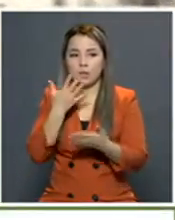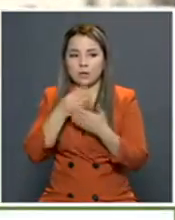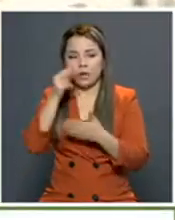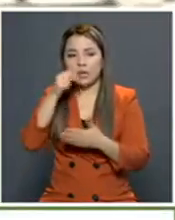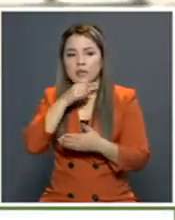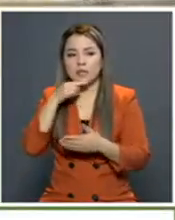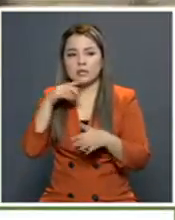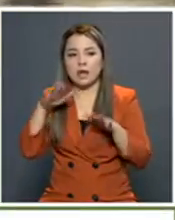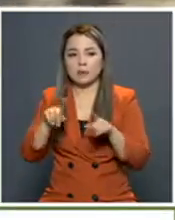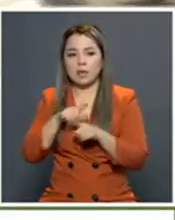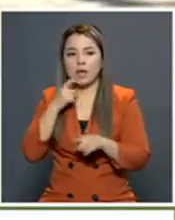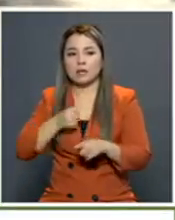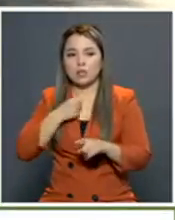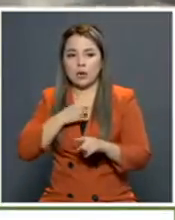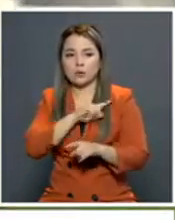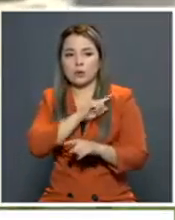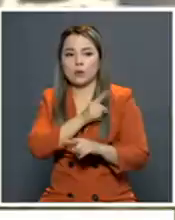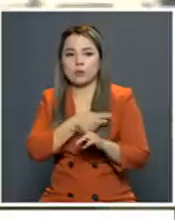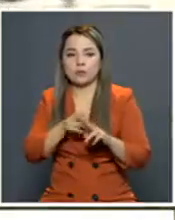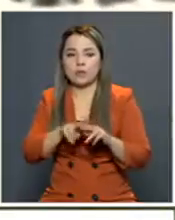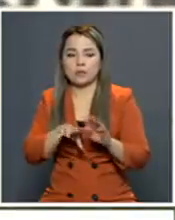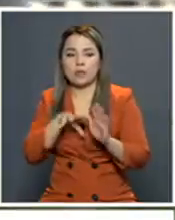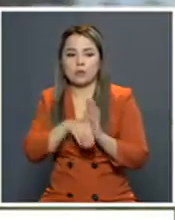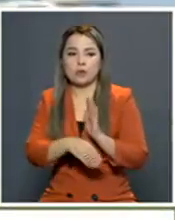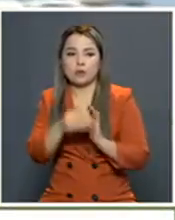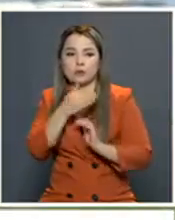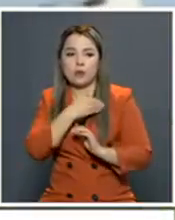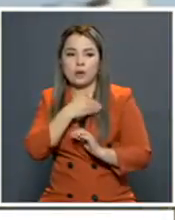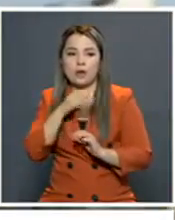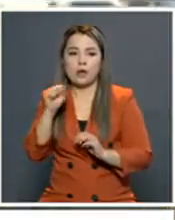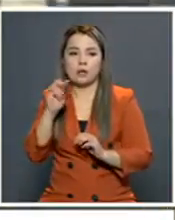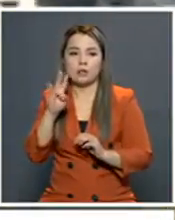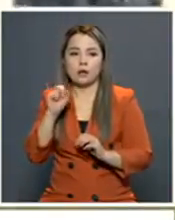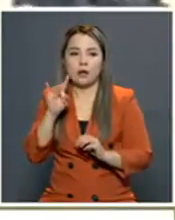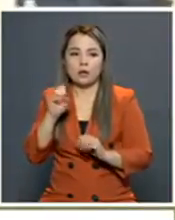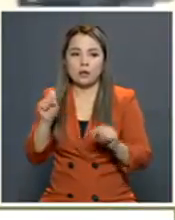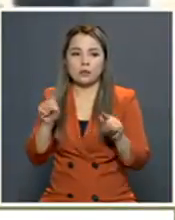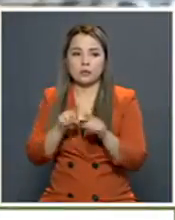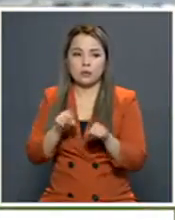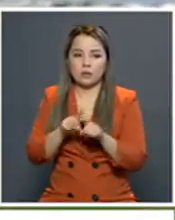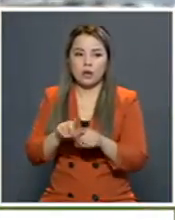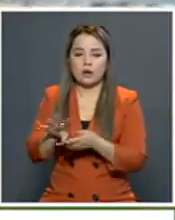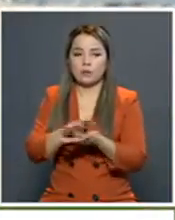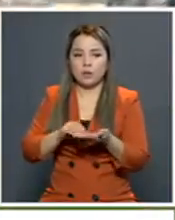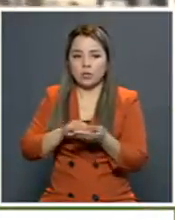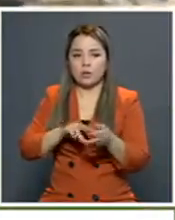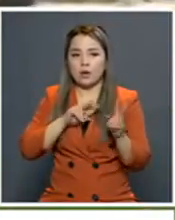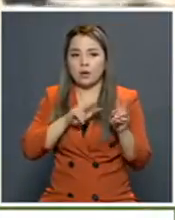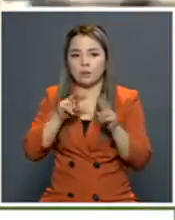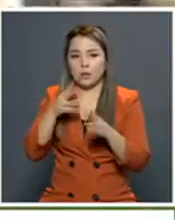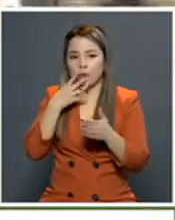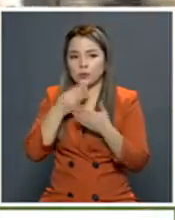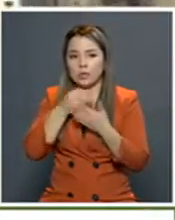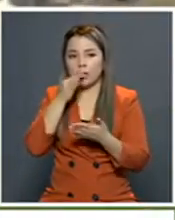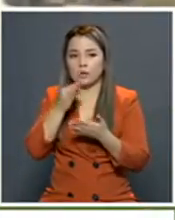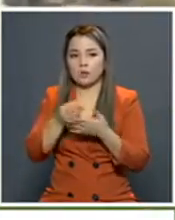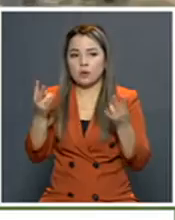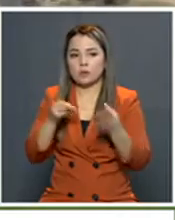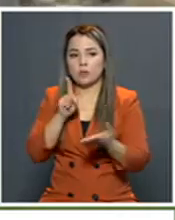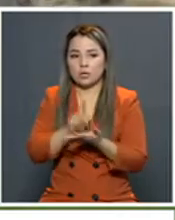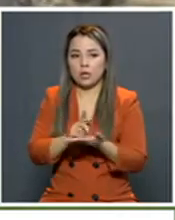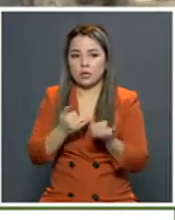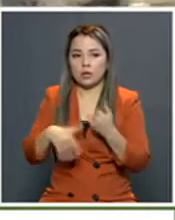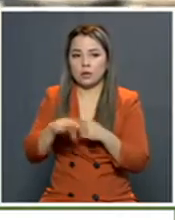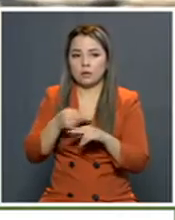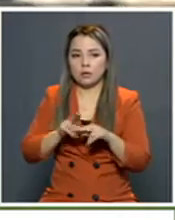Ресейдің әскери күштері енгізіле бастады. Дегенмен Анкараның қолдауымен содырлар қаланы қайта өз бақылауына алуға ниетті. Осылайша